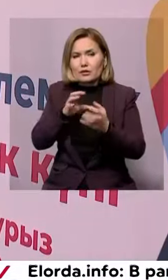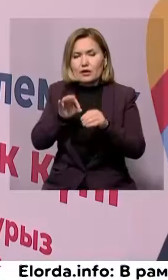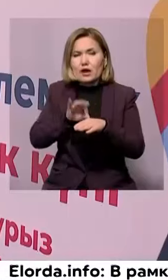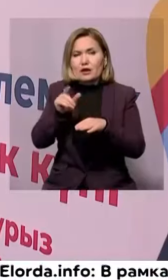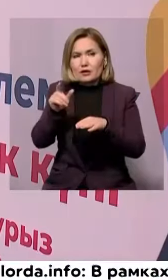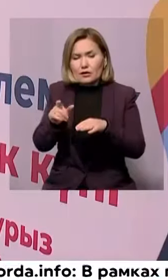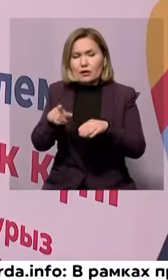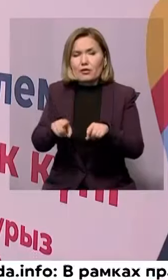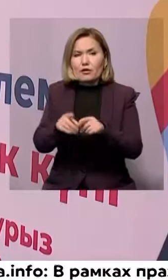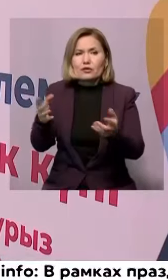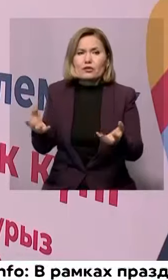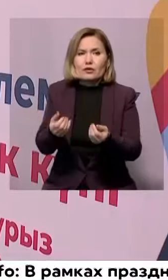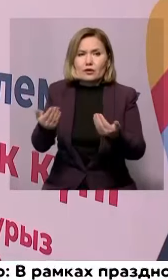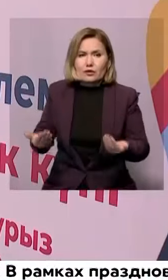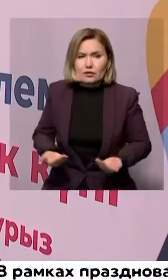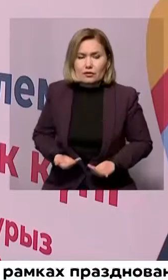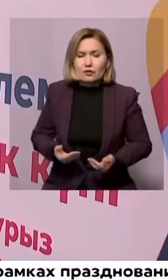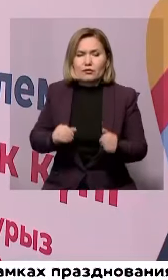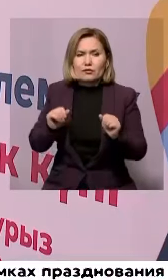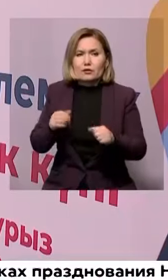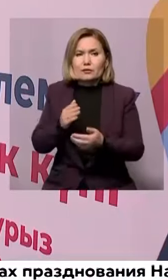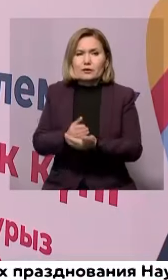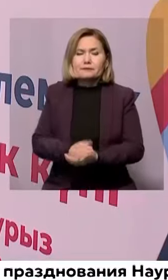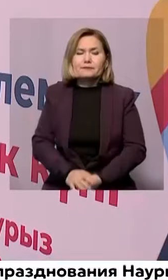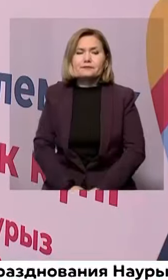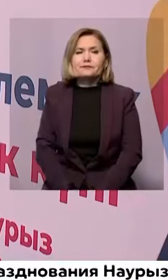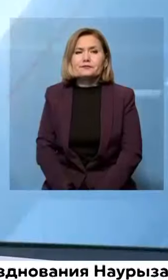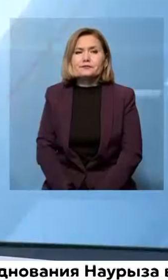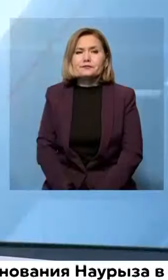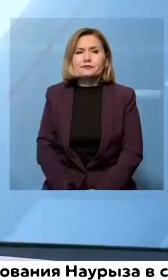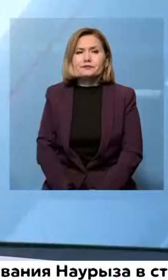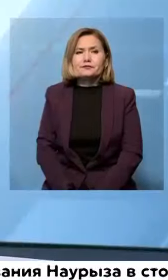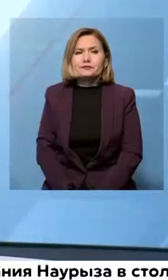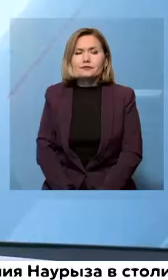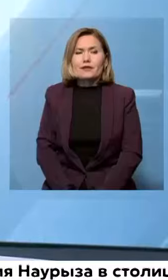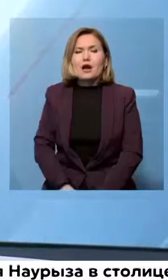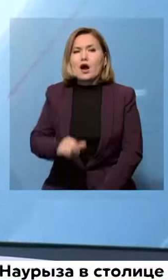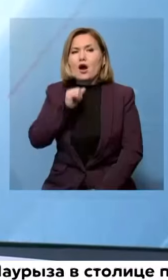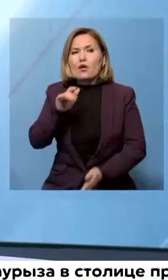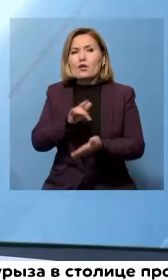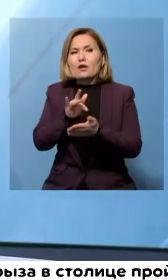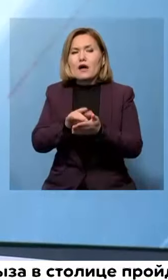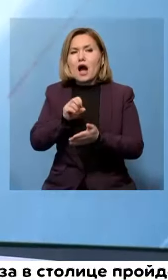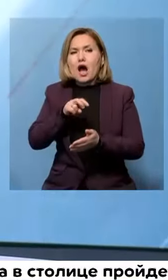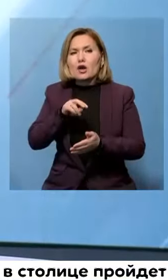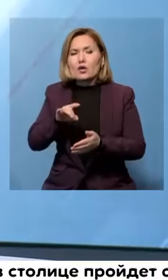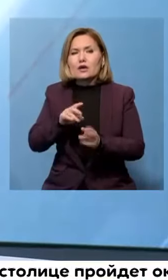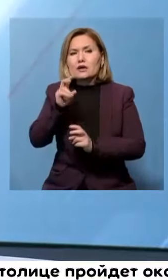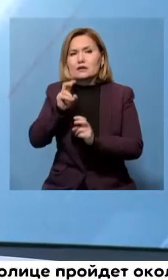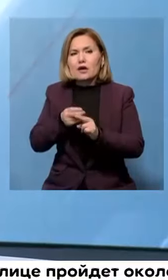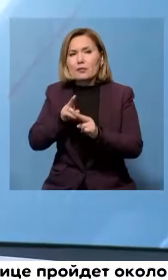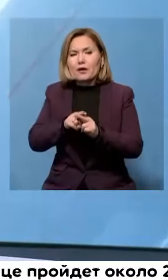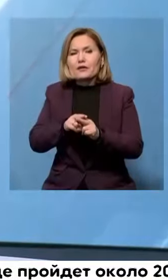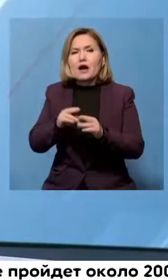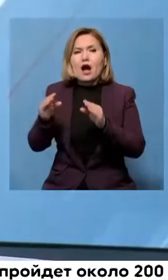науқастарды диализге жеткізуге мүмкіндігіміз бар. Қостанайдағы Алюр зауытында Chevrolet